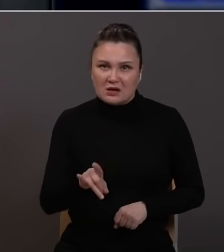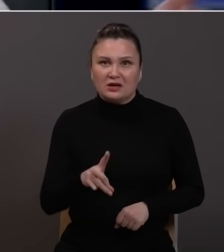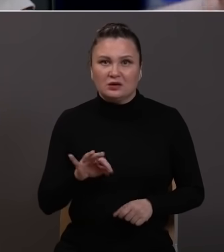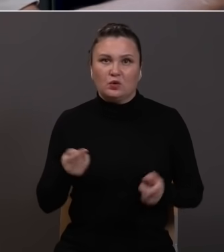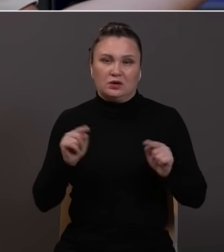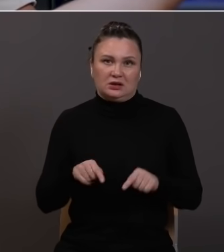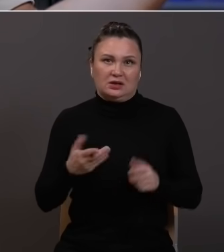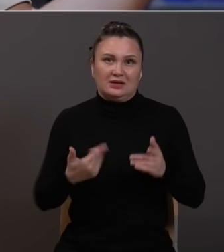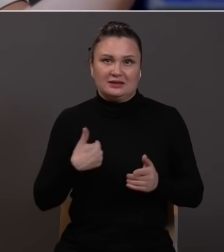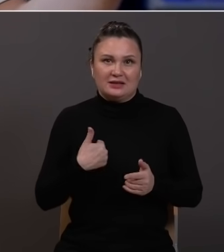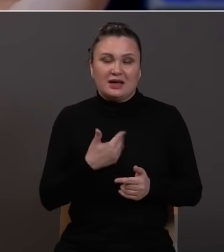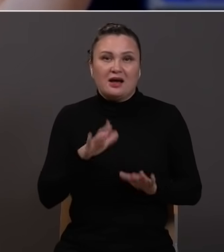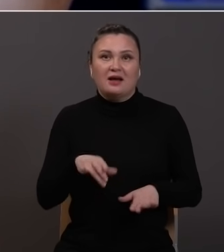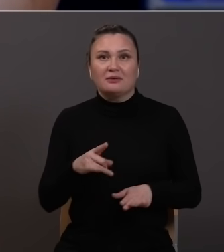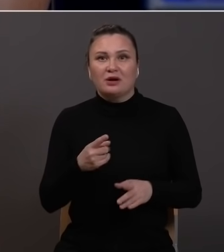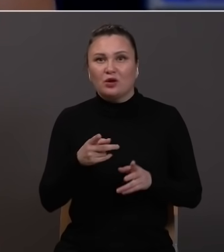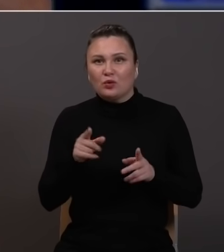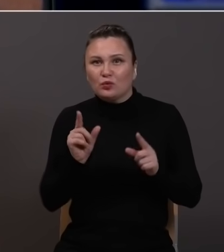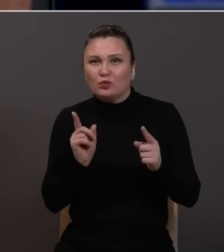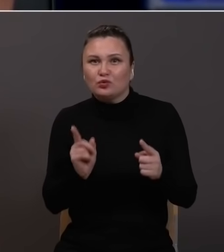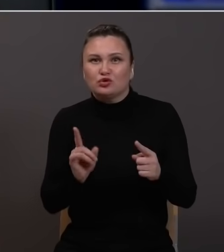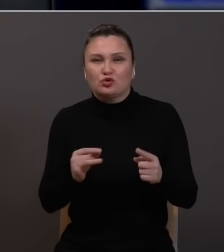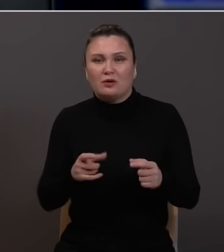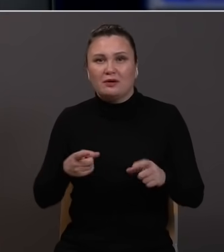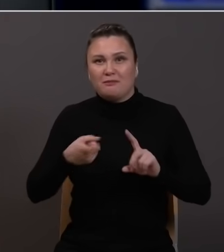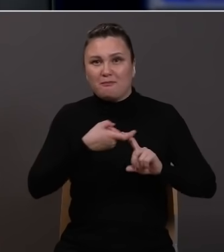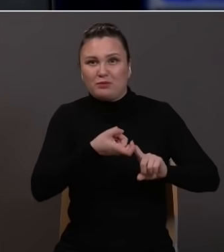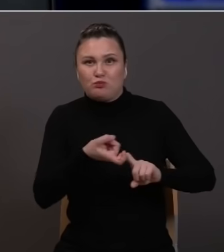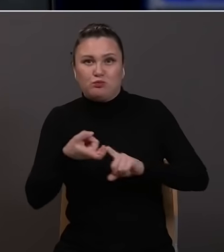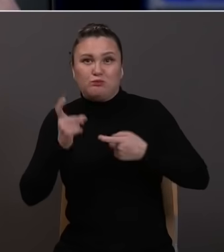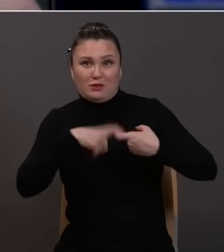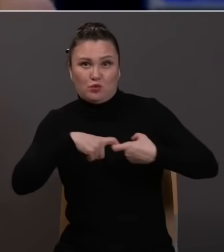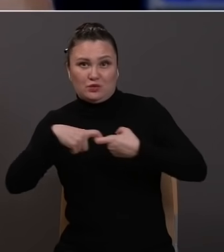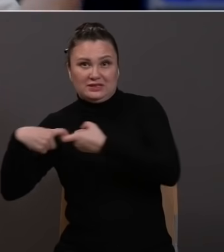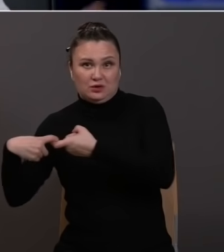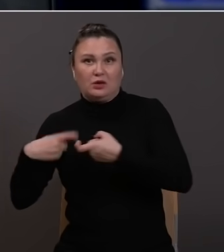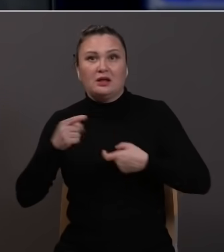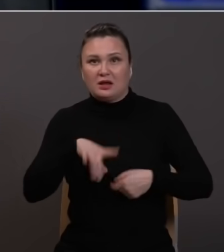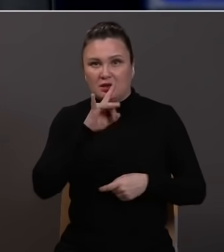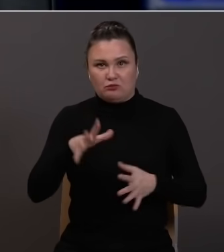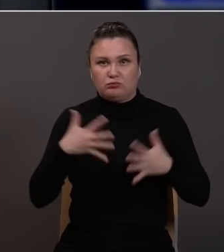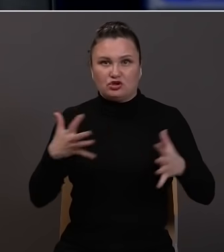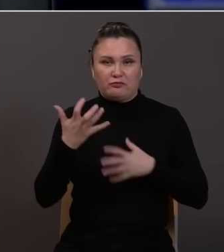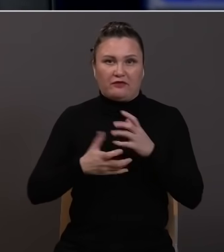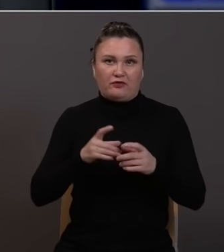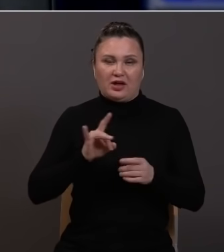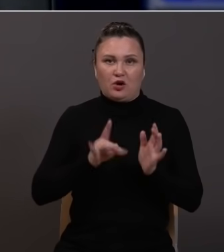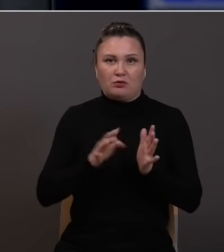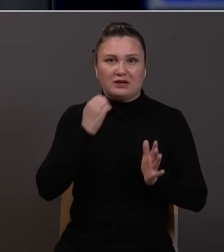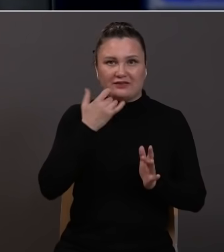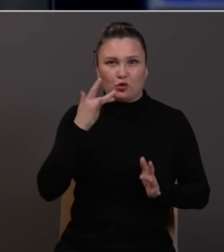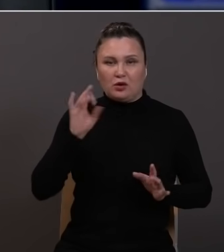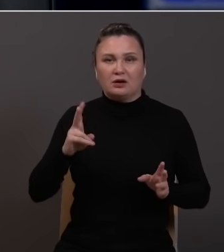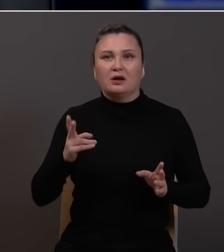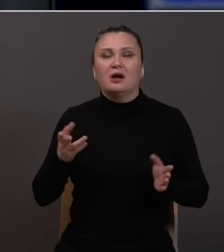тогда, если нас хотя бы кусочком кто-то подбуксирует, то тогда не будет большого мирового рекорда Москва-Нью-Йорк.